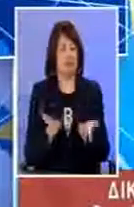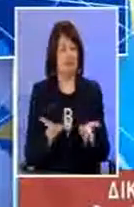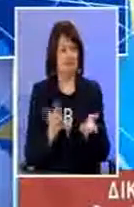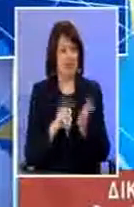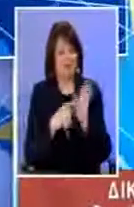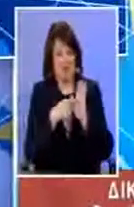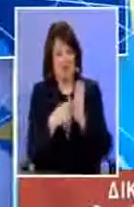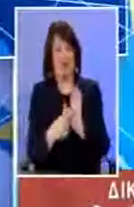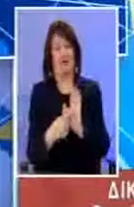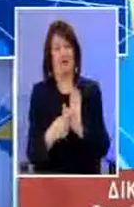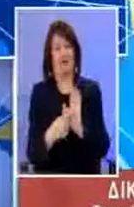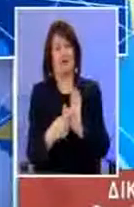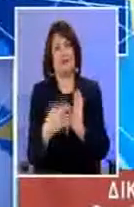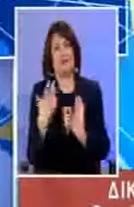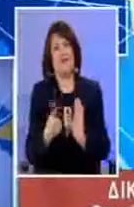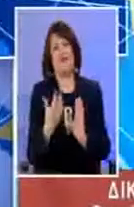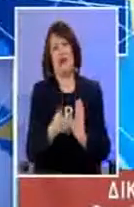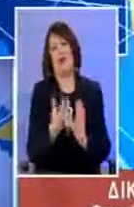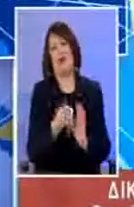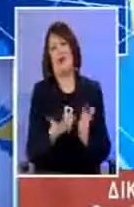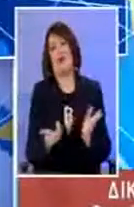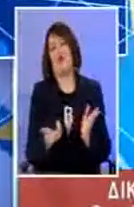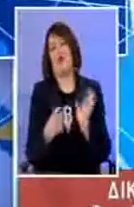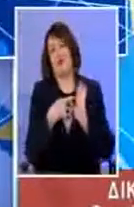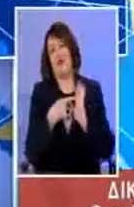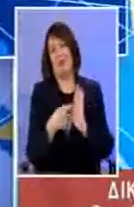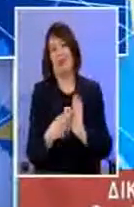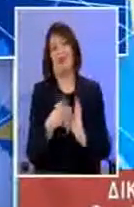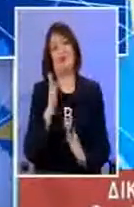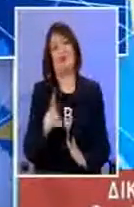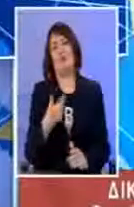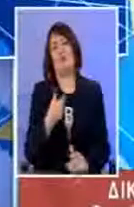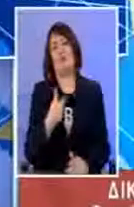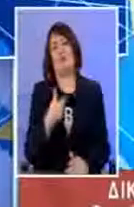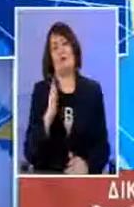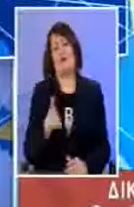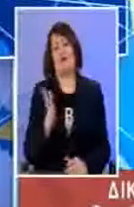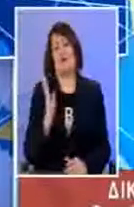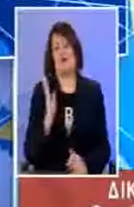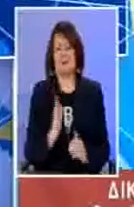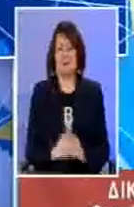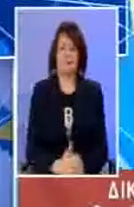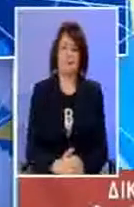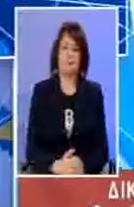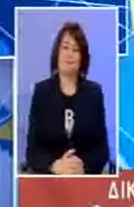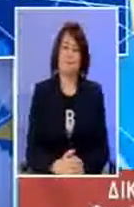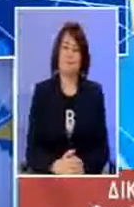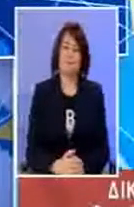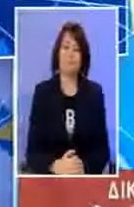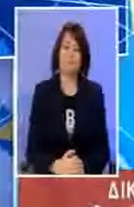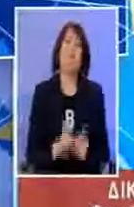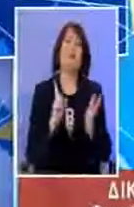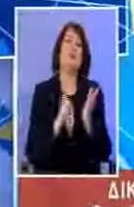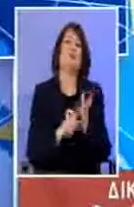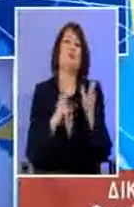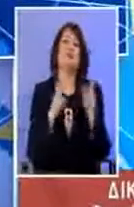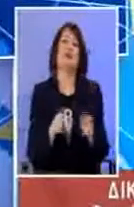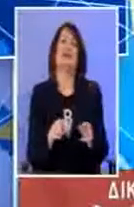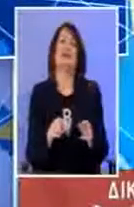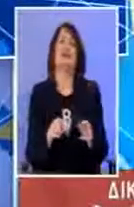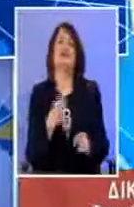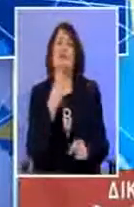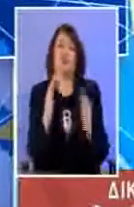δείξουμε παρουσία. Να δείξουμε και εμείς ότι μπορούμε. Γιατί πρέπει να σταματήσουμε να περιοριζόμαστε σε